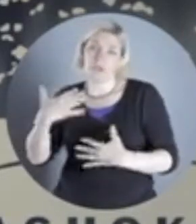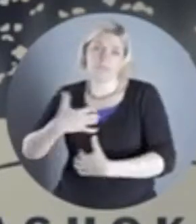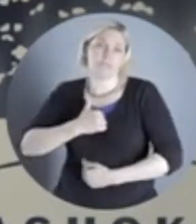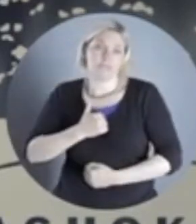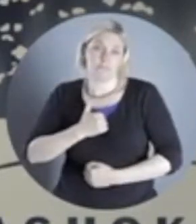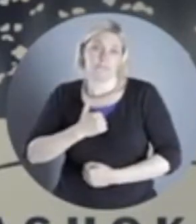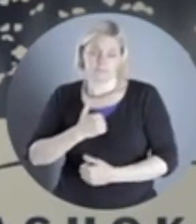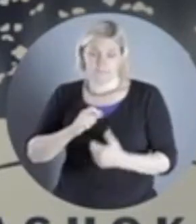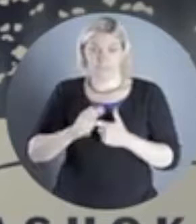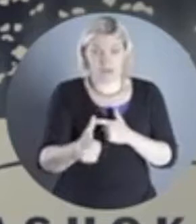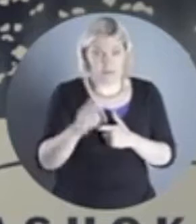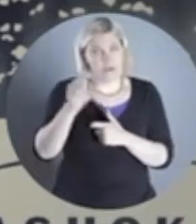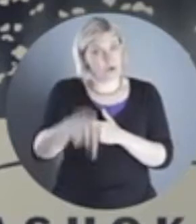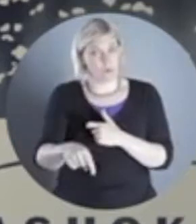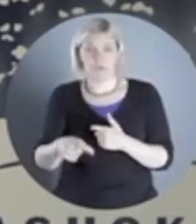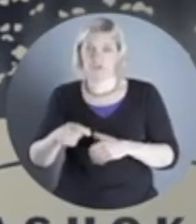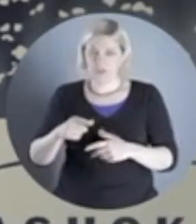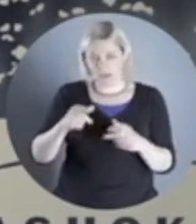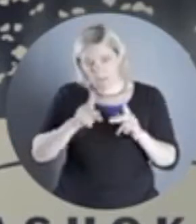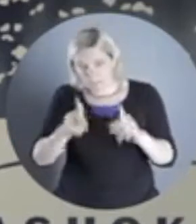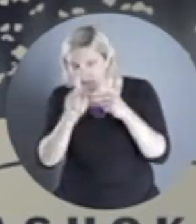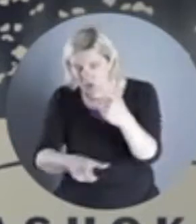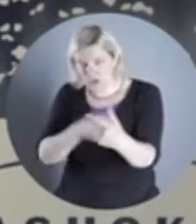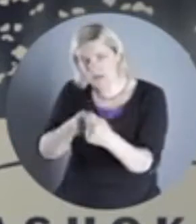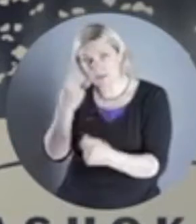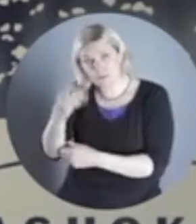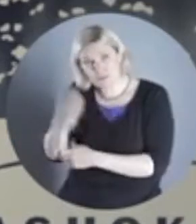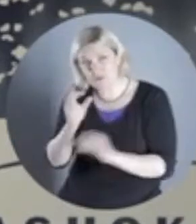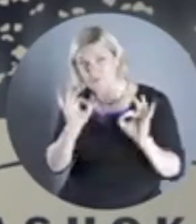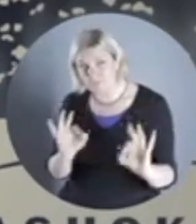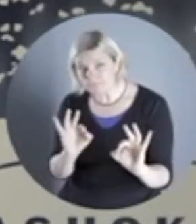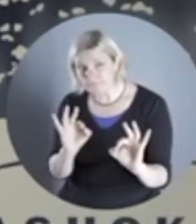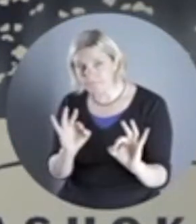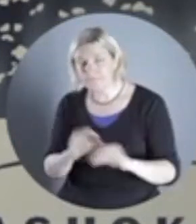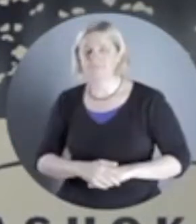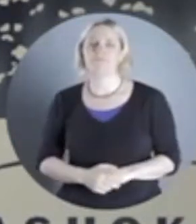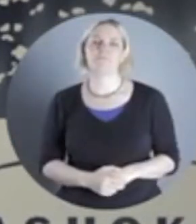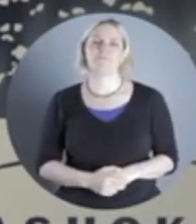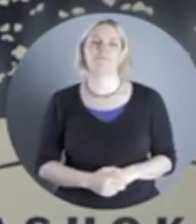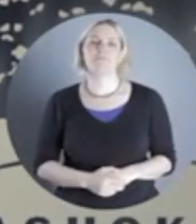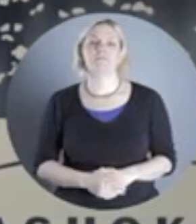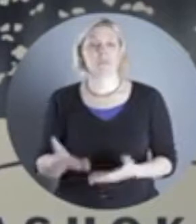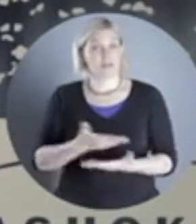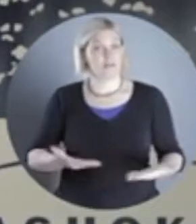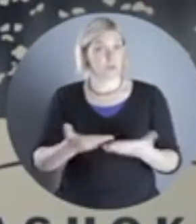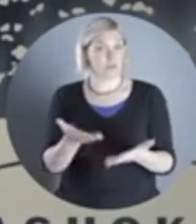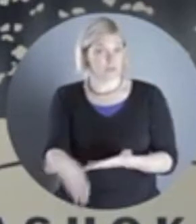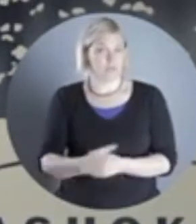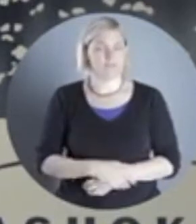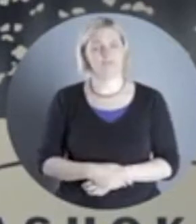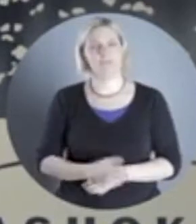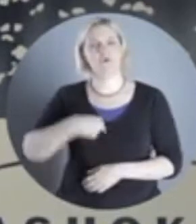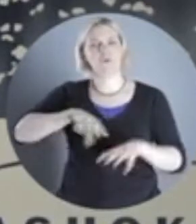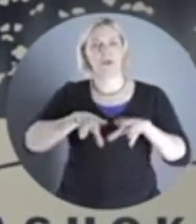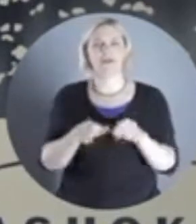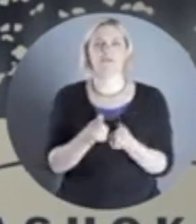de handicap qui vont induire la nécessité d'adapter la pédagogie à leurs besoins particuliers. Dans ce cadre-là, Learn & Joy, c'est